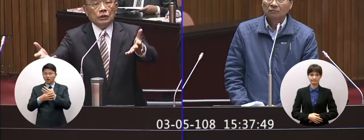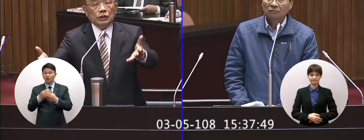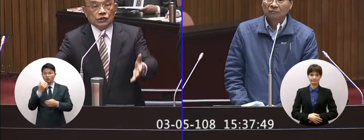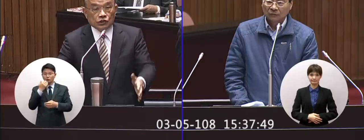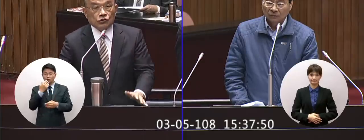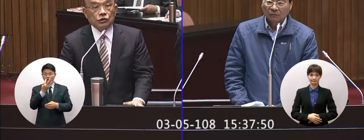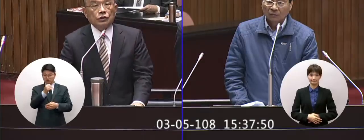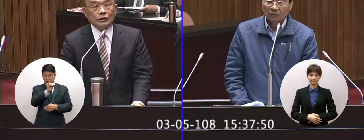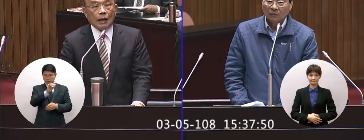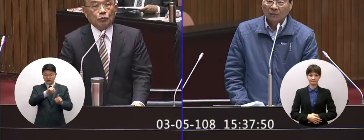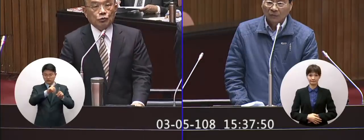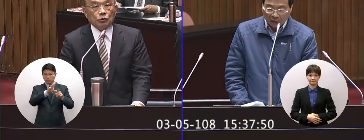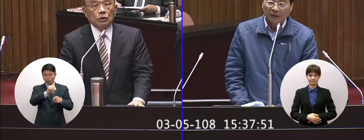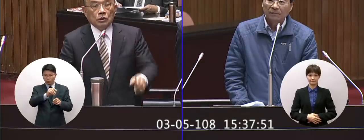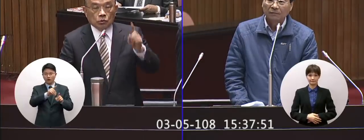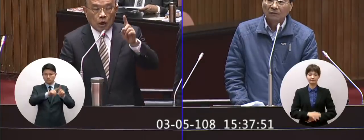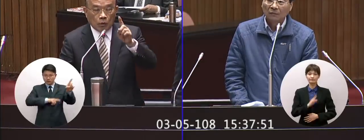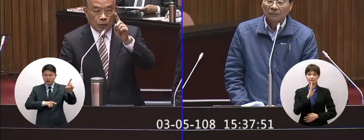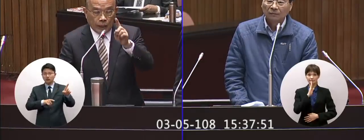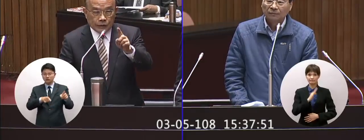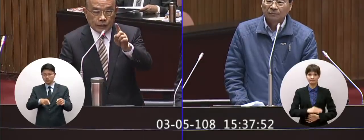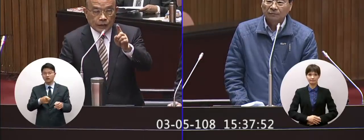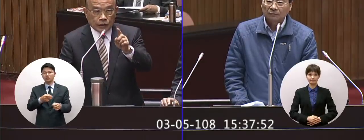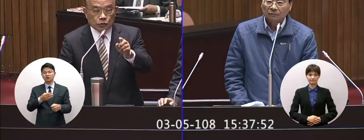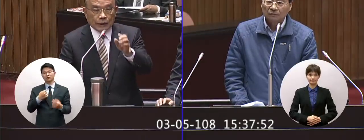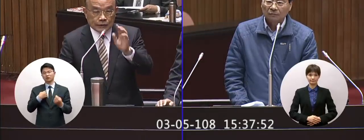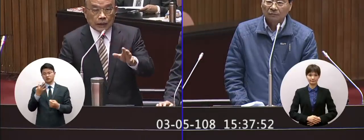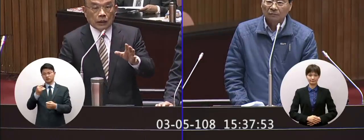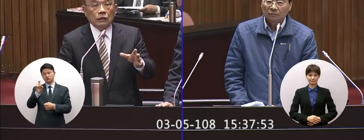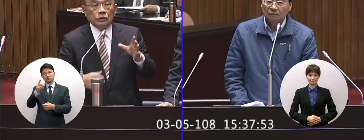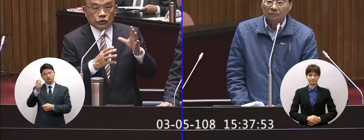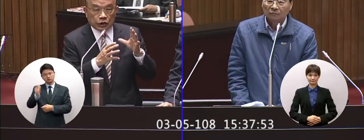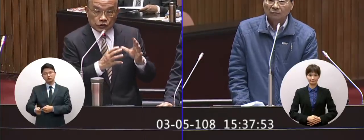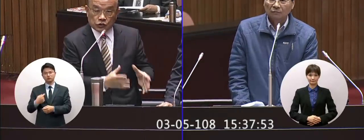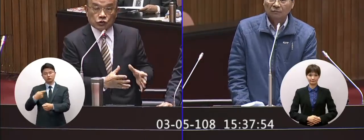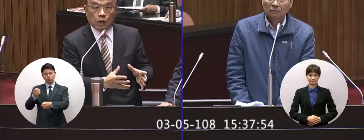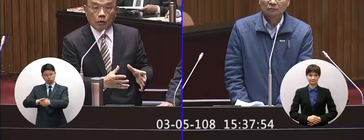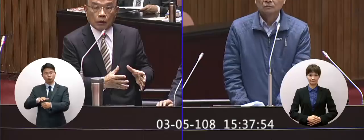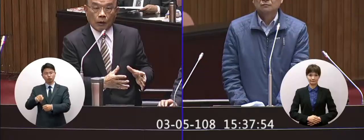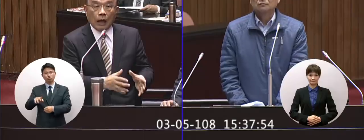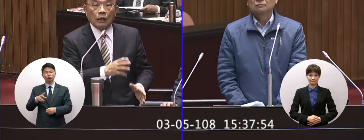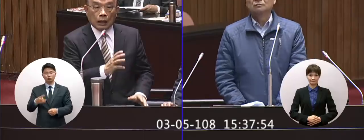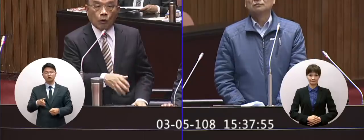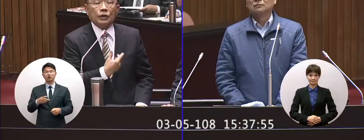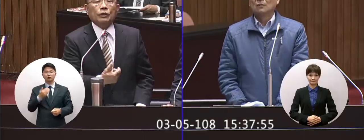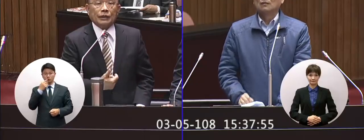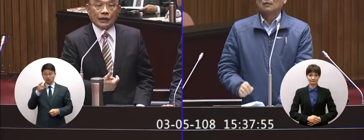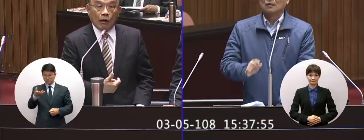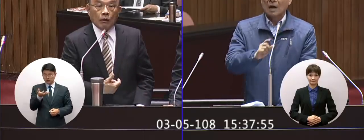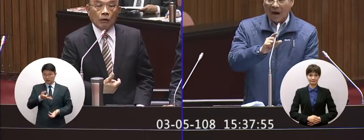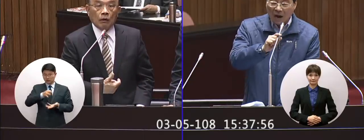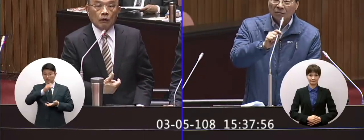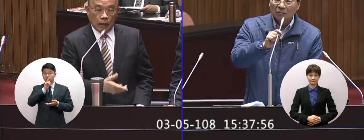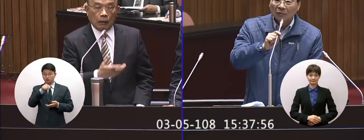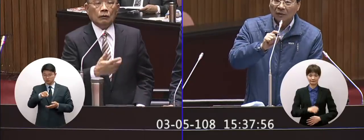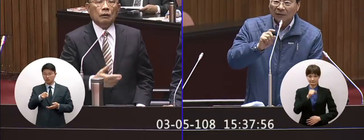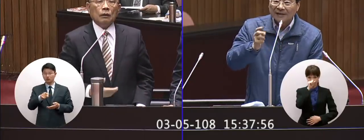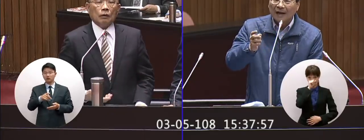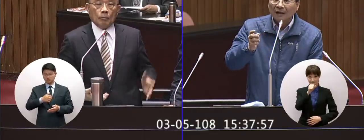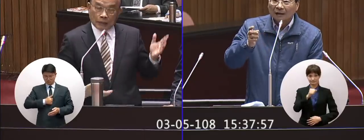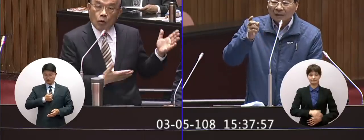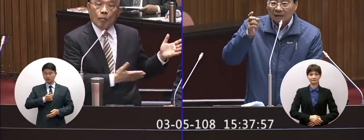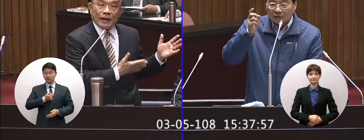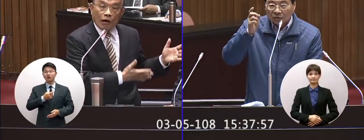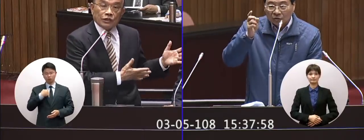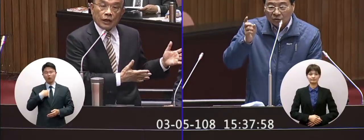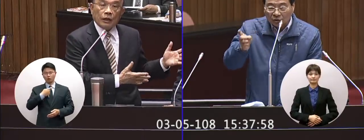们补助几十亿都在补助。 对， 如果委员今天提出来这个是一个事实状况的话，那我一定会调。 好， 好， 院